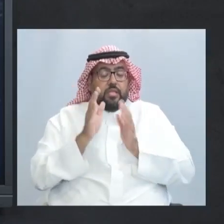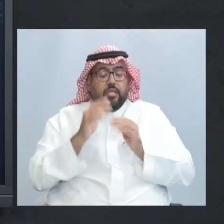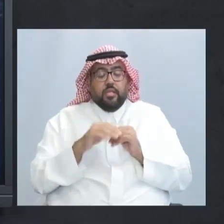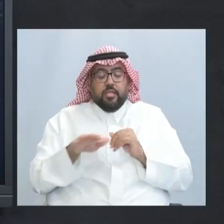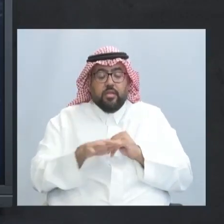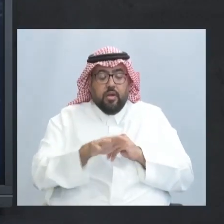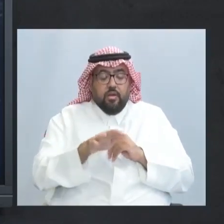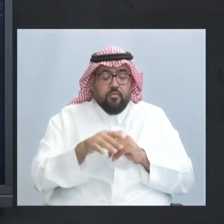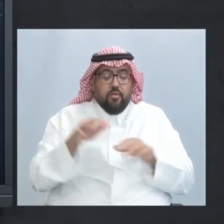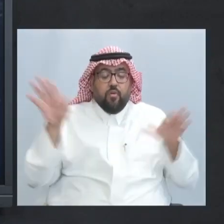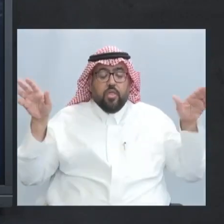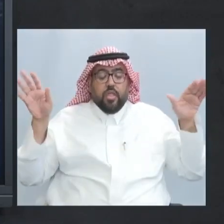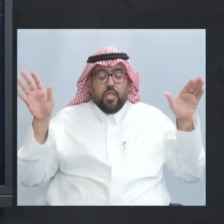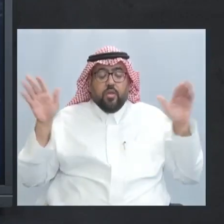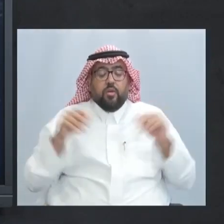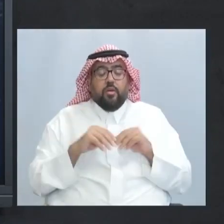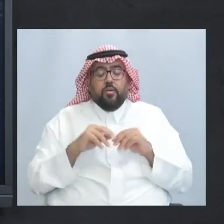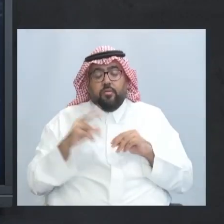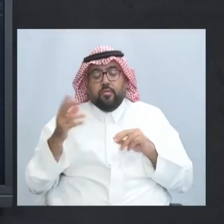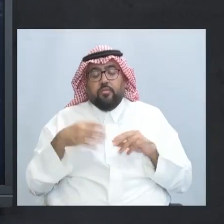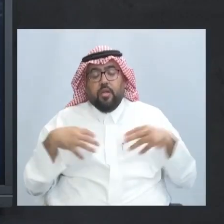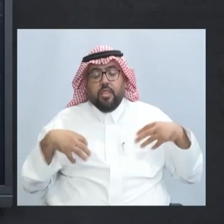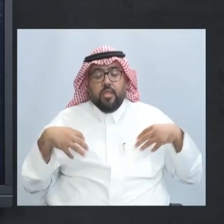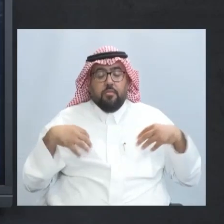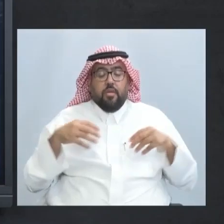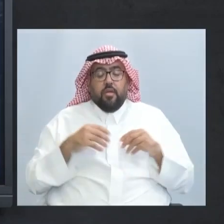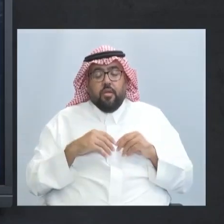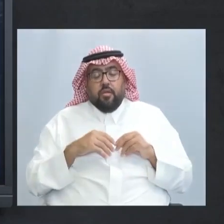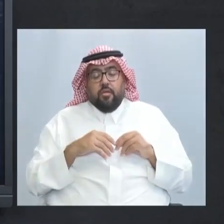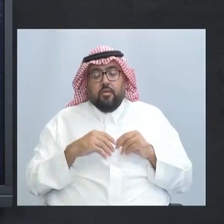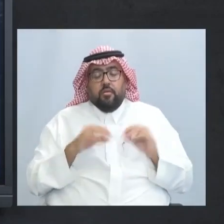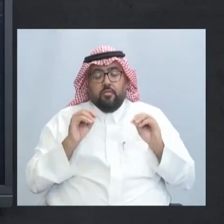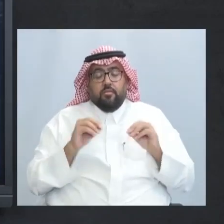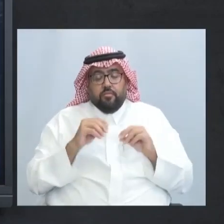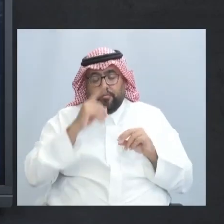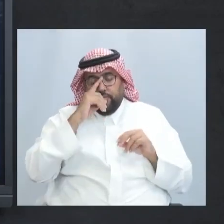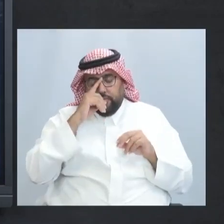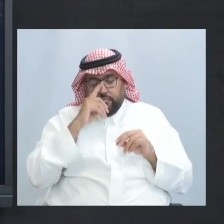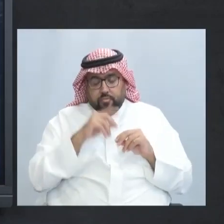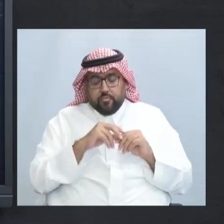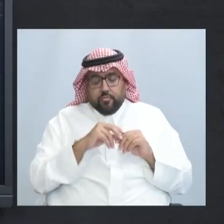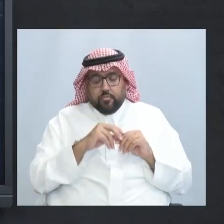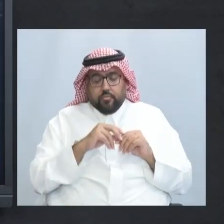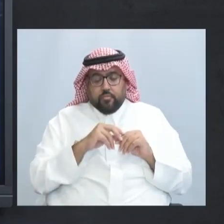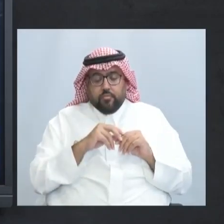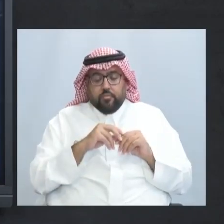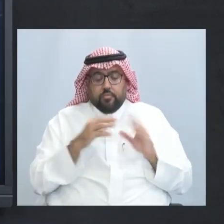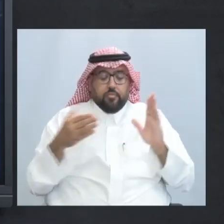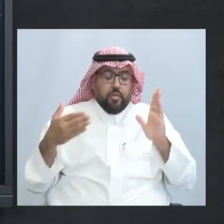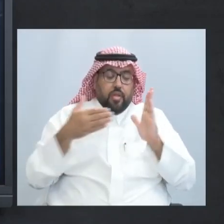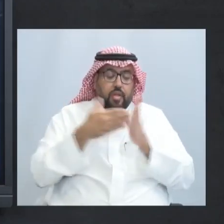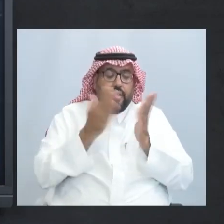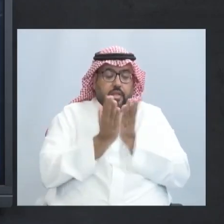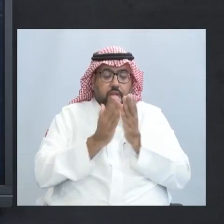واقل تعقيدا مقارنه بالثدي الذي يكون اكبر بال الحجم وفي نهايه